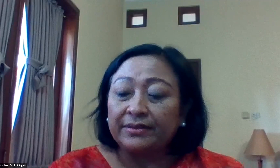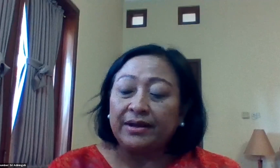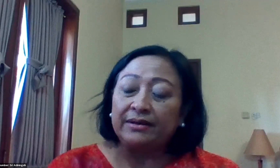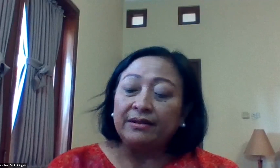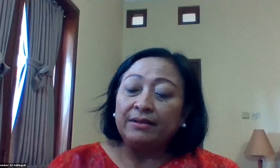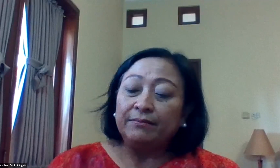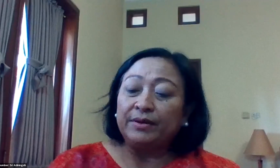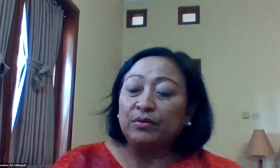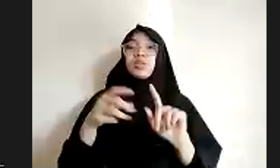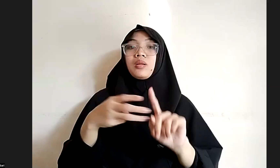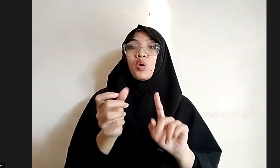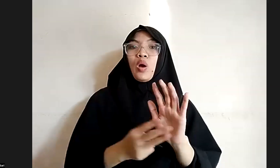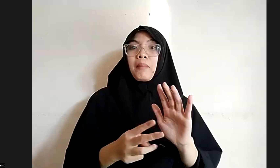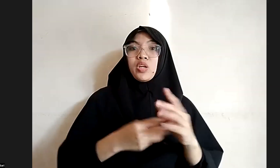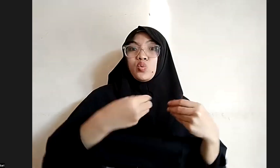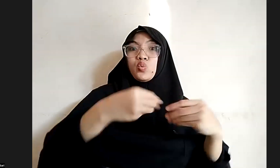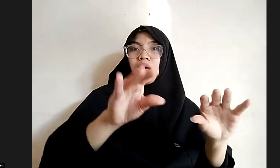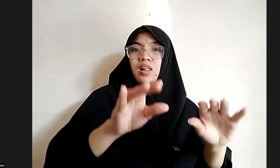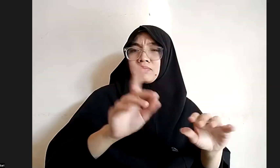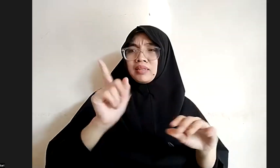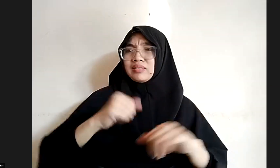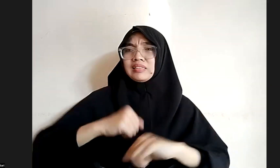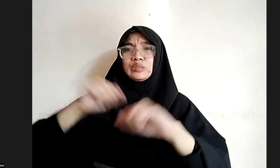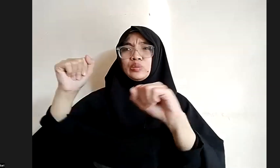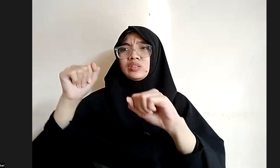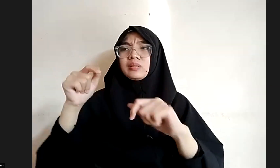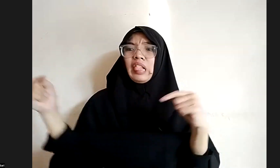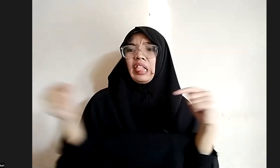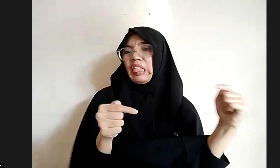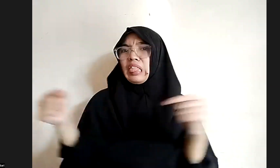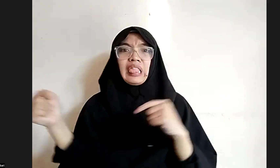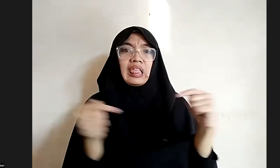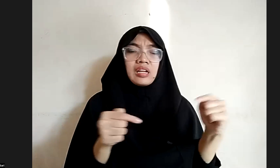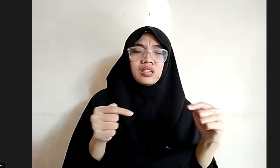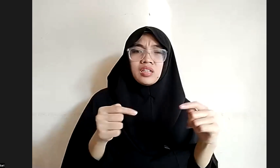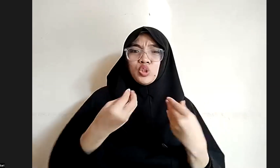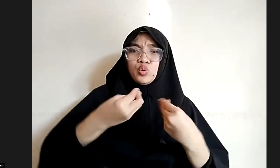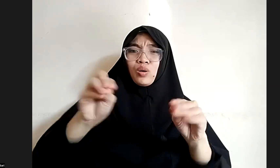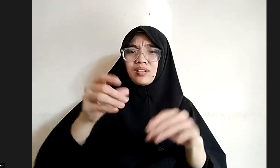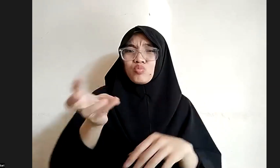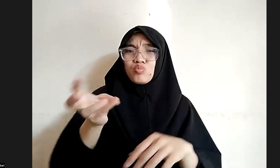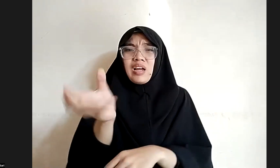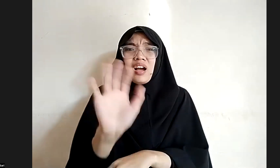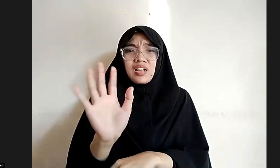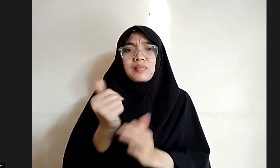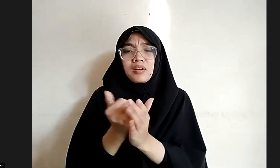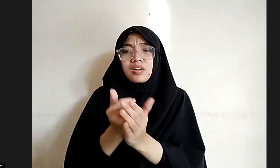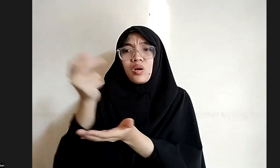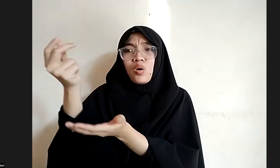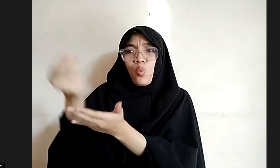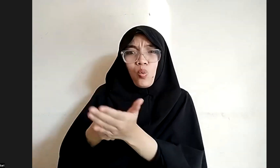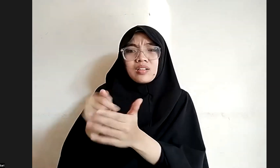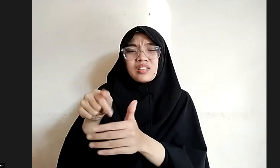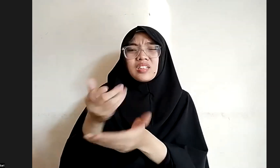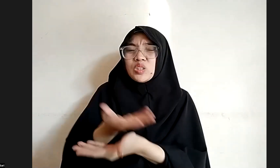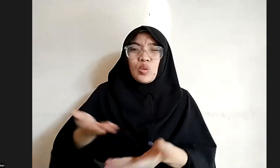ya pasti kan menimbulkan kontroversi, dan juga menjual BUMN nggak mudah, padahal uangnya butuhnya sekarang. Situasi darurat